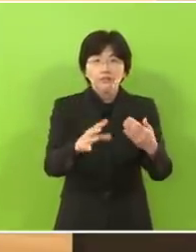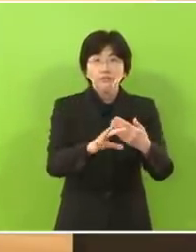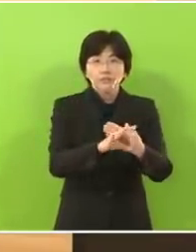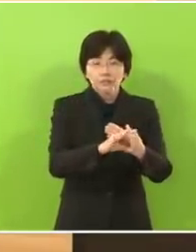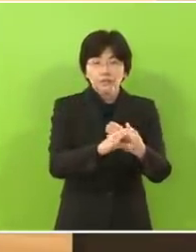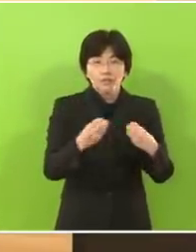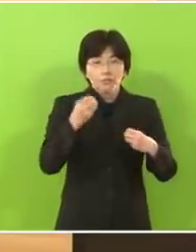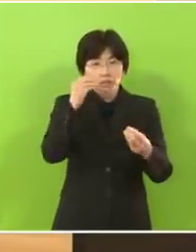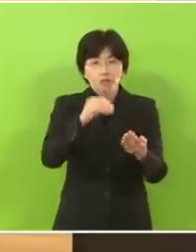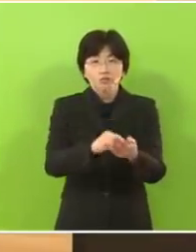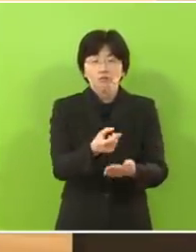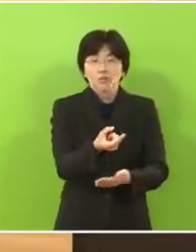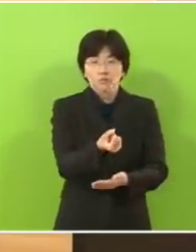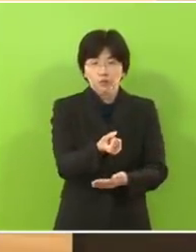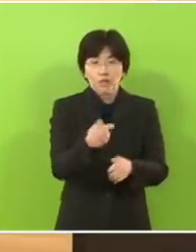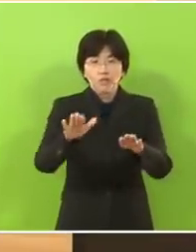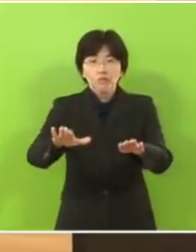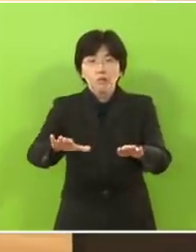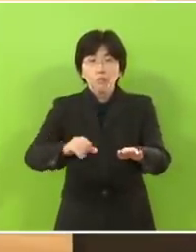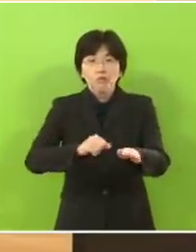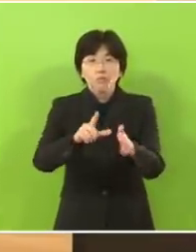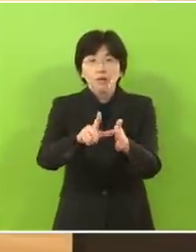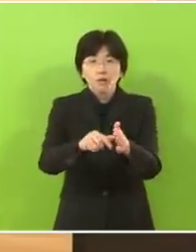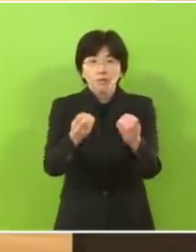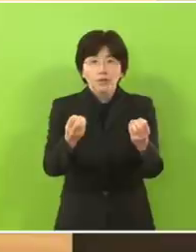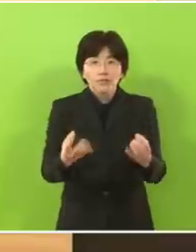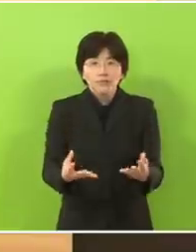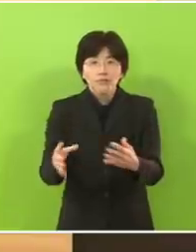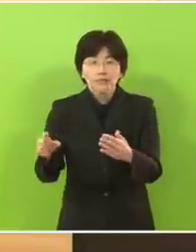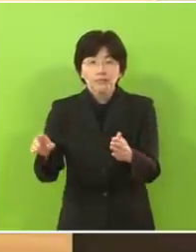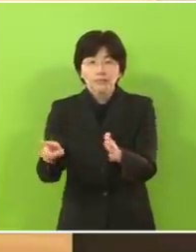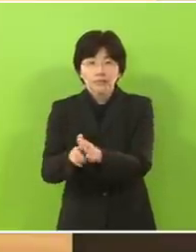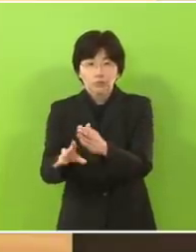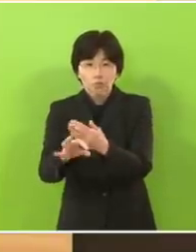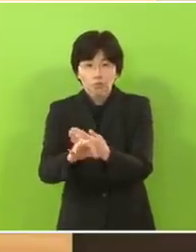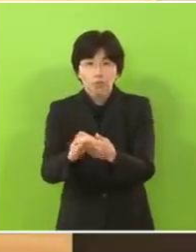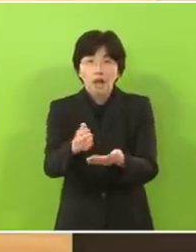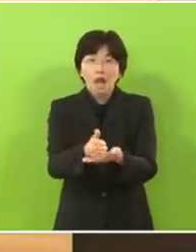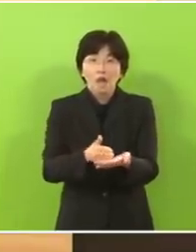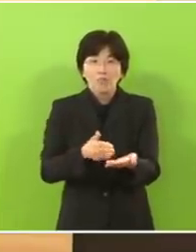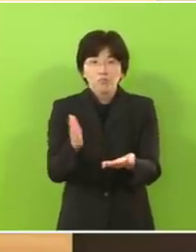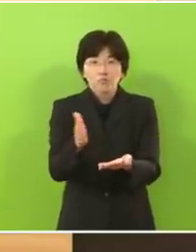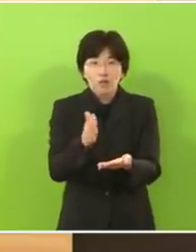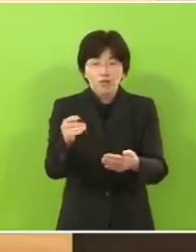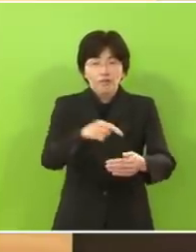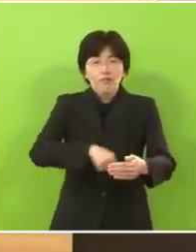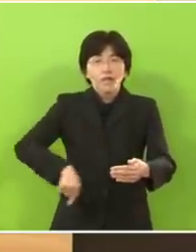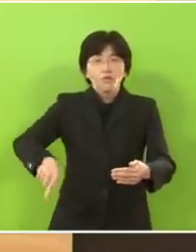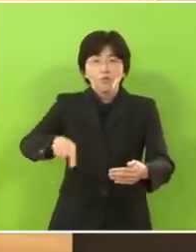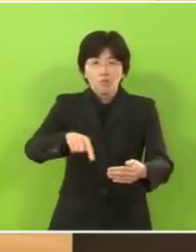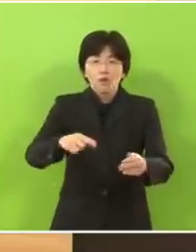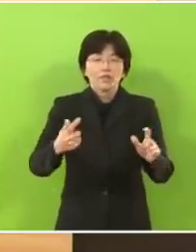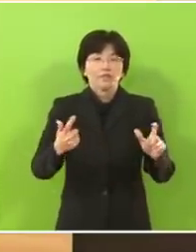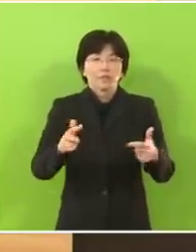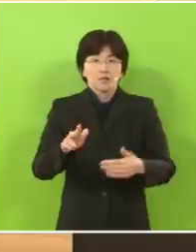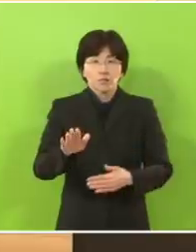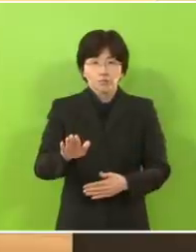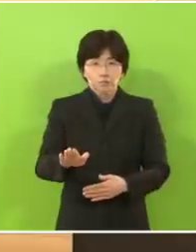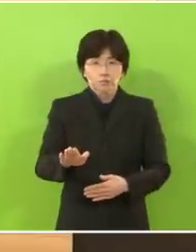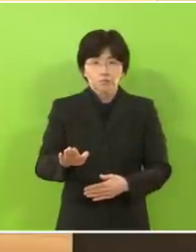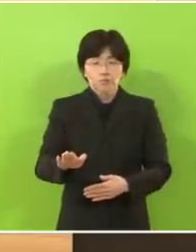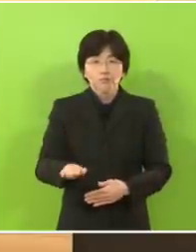少数で今治市の場合は新規既存が半々ぐらいということで内容が異なっております